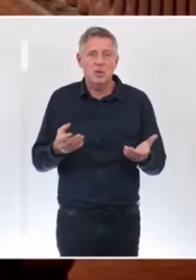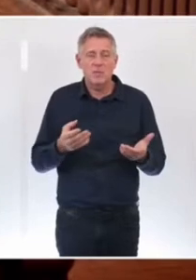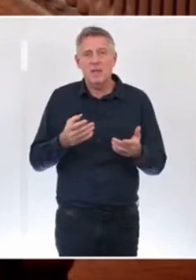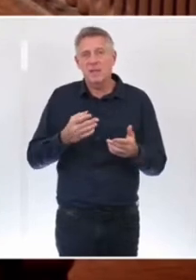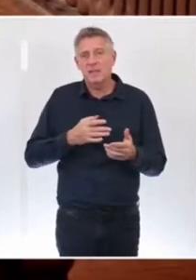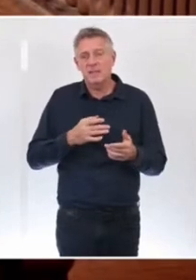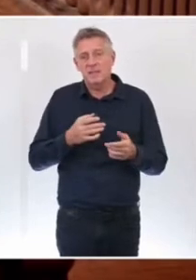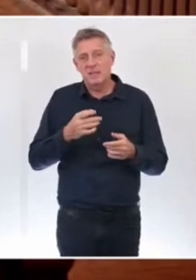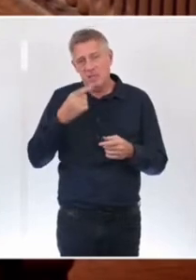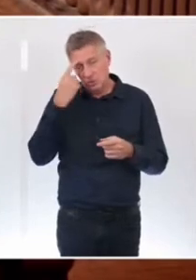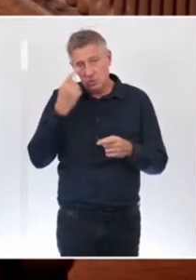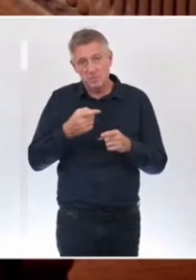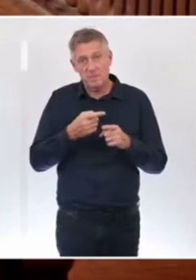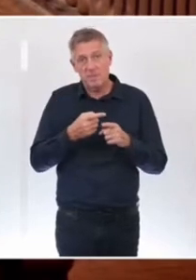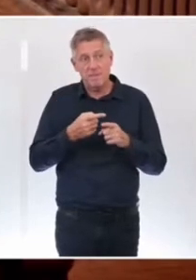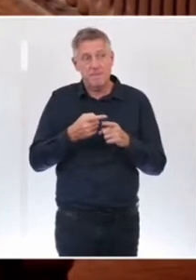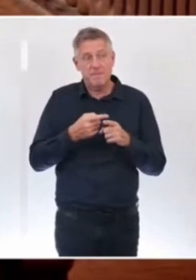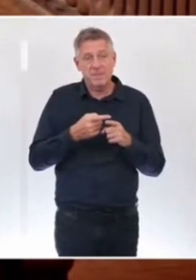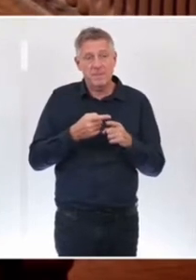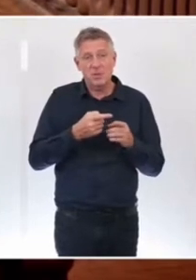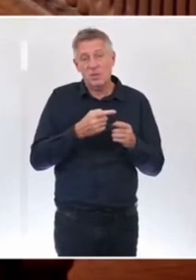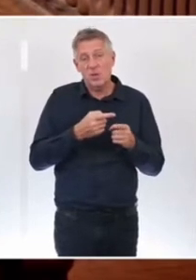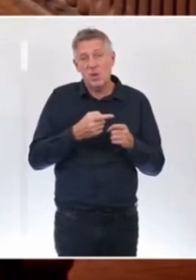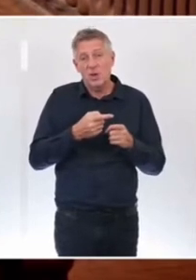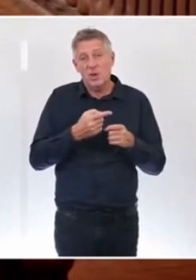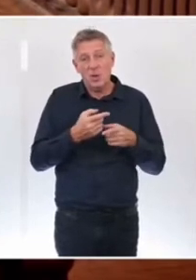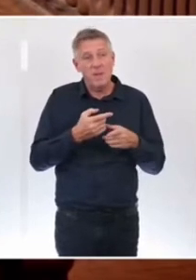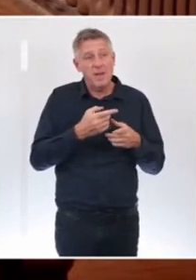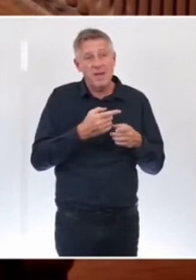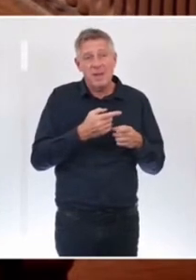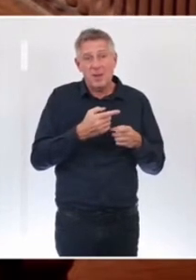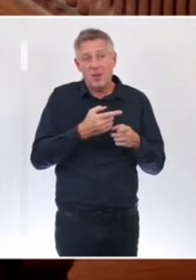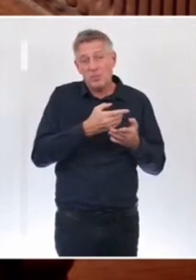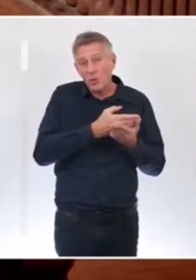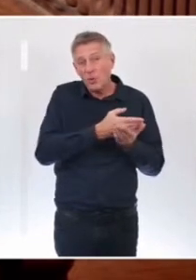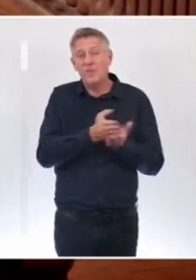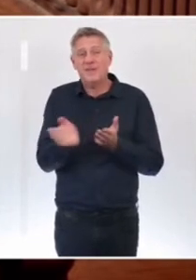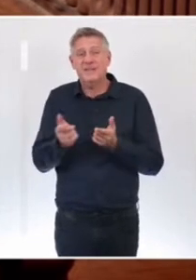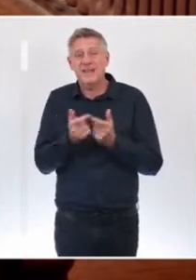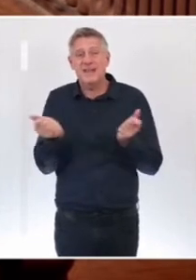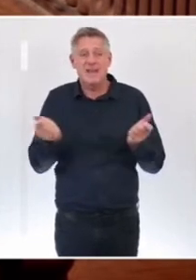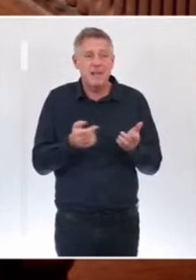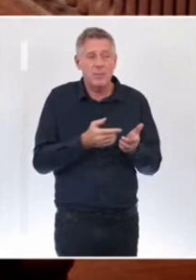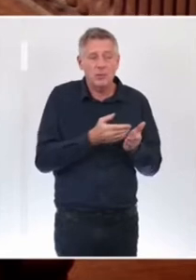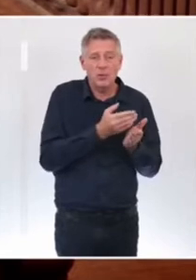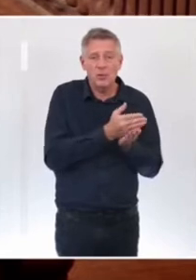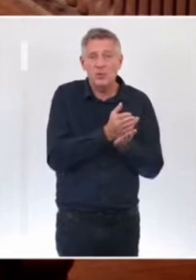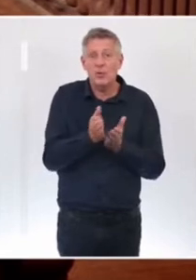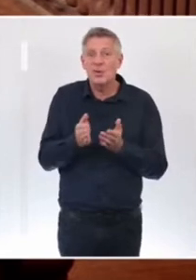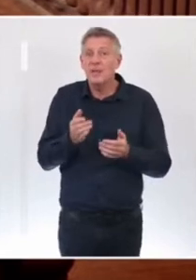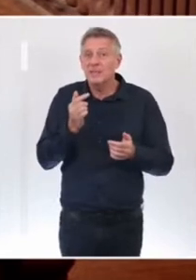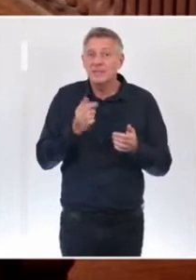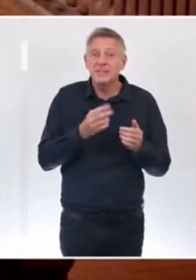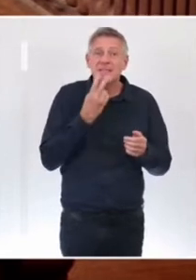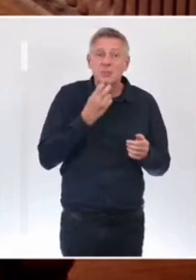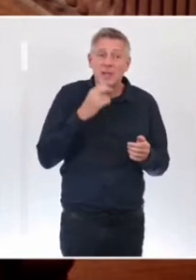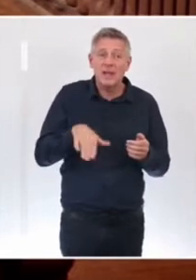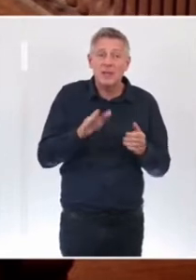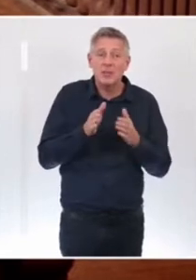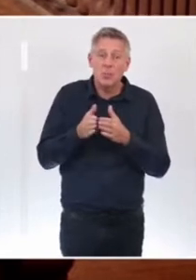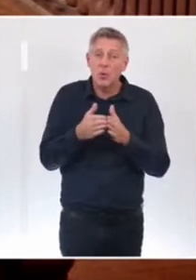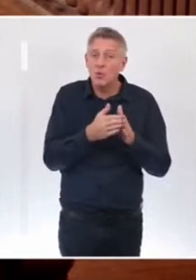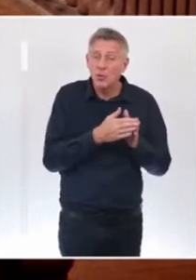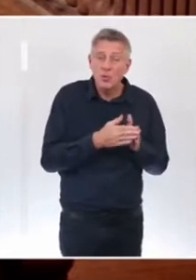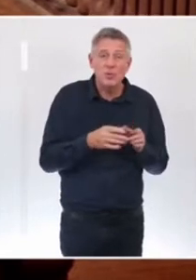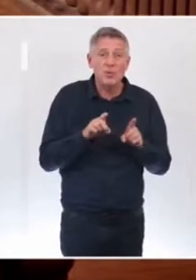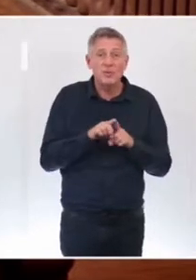La démocratie participative, c'est transversal. Et je pense que ce n'est pas simplement au niveau des citoyens qu'il faut l'appliquer, mais peut-être même au sein